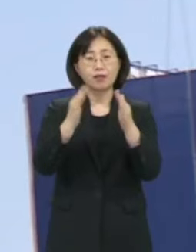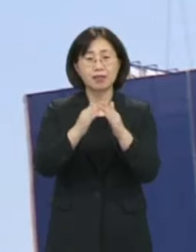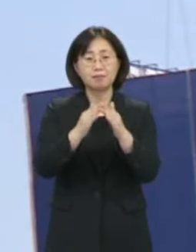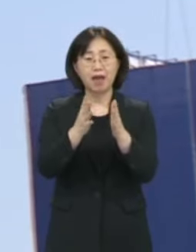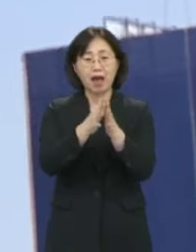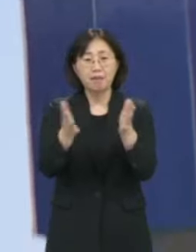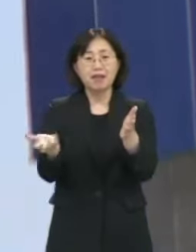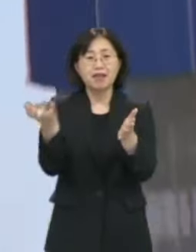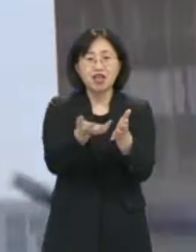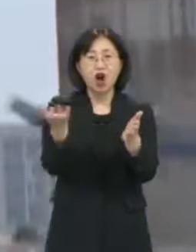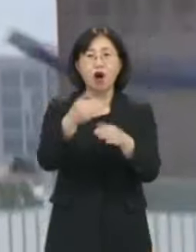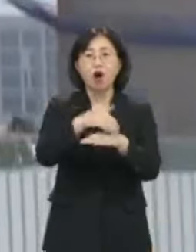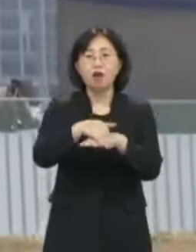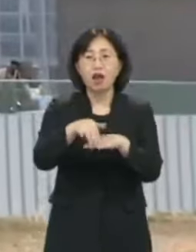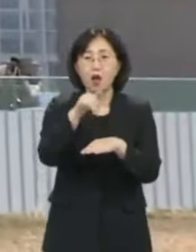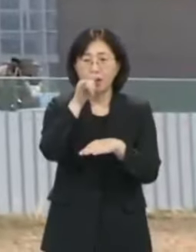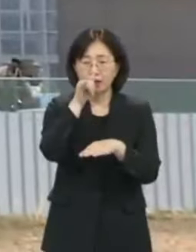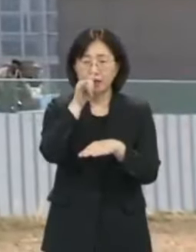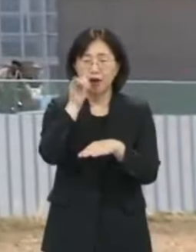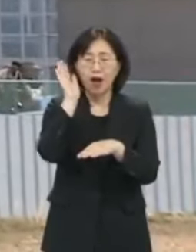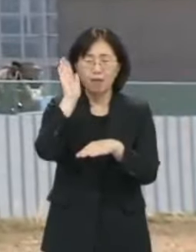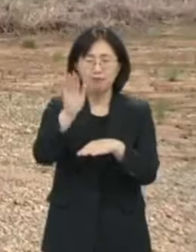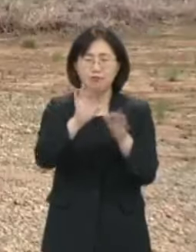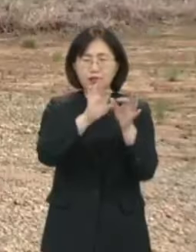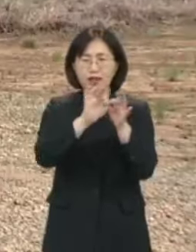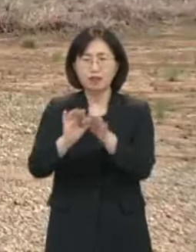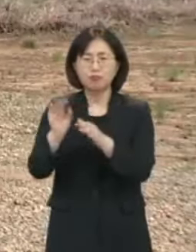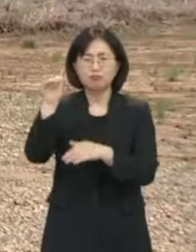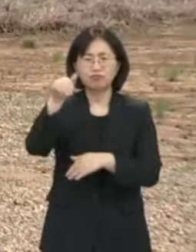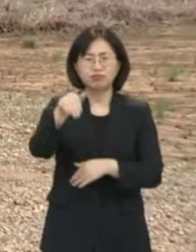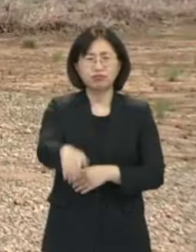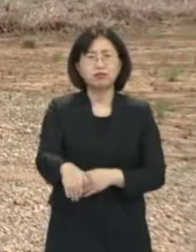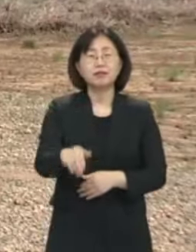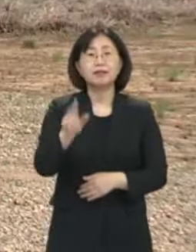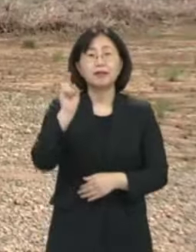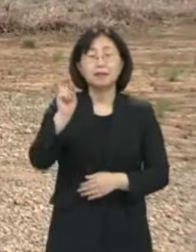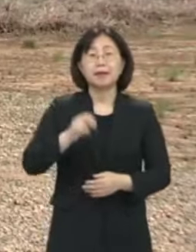부동산 시장 침체는 계속될 전망입니다. TJB 김철진입니다.